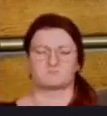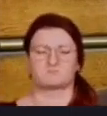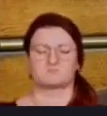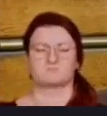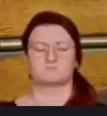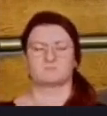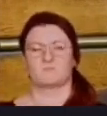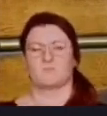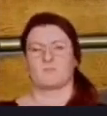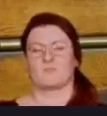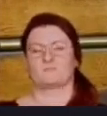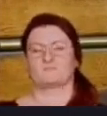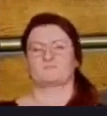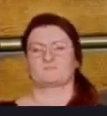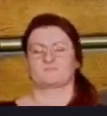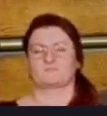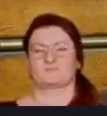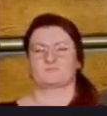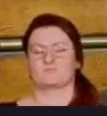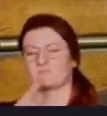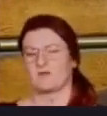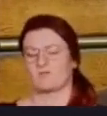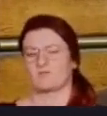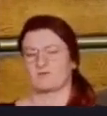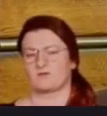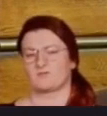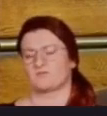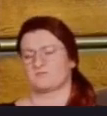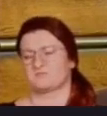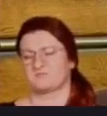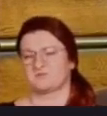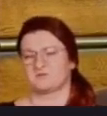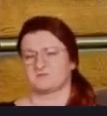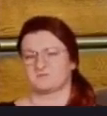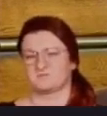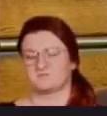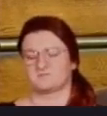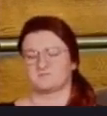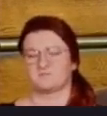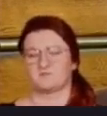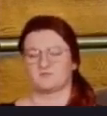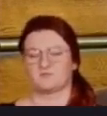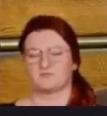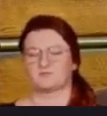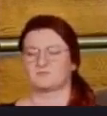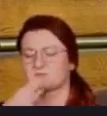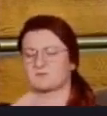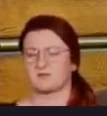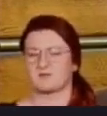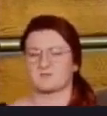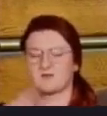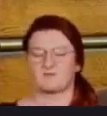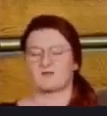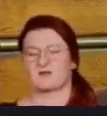z tego niewiele wynikło, można powiedzieć, że nic. Więc chciałbym się zapytać pana prezydenta i państwa radnych tej